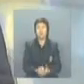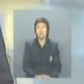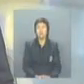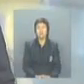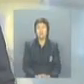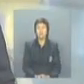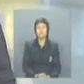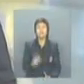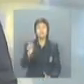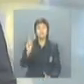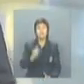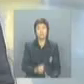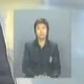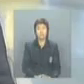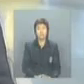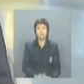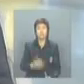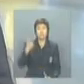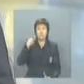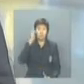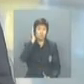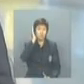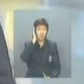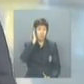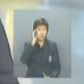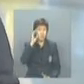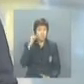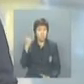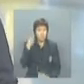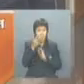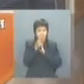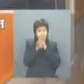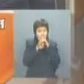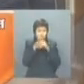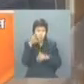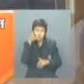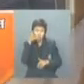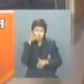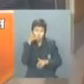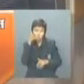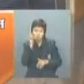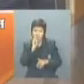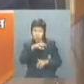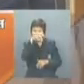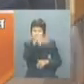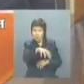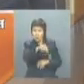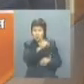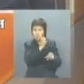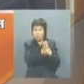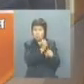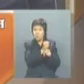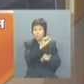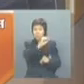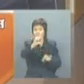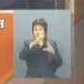ส่วนกระแสข่าวลือนะคะที่มีชายลึกลับโทรศัพท์เข้ามาข่มขู่ว่าจะมีการวางระเบิดอาคารรัฐสภาค่ะทำให้ก่อนการประชุมเมื่อช่วงเช้